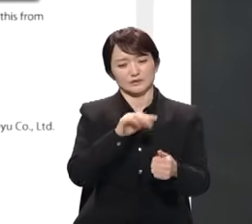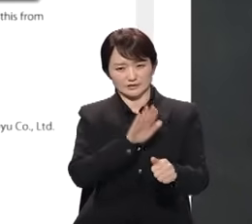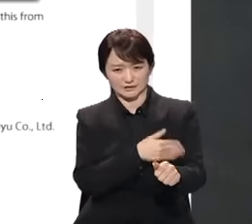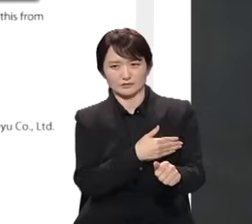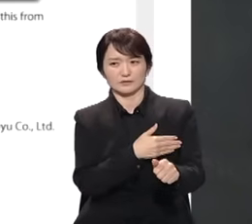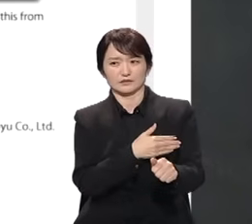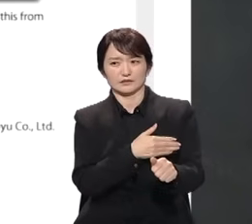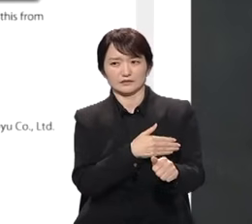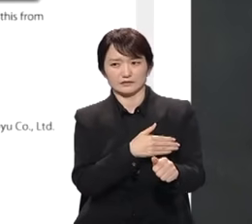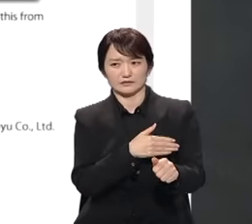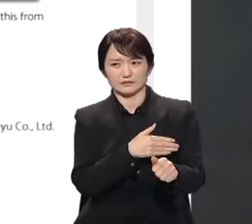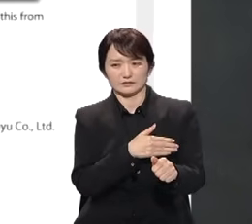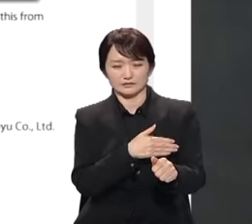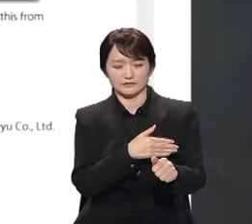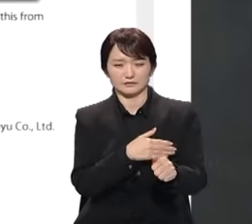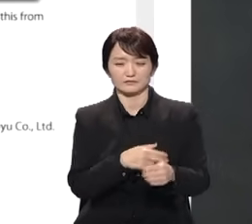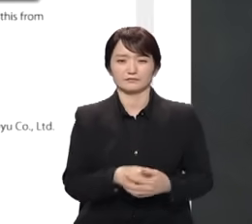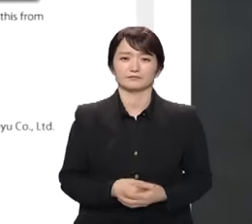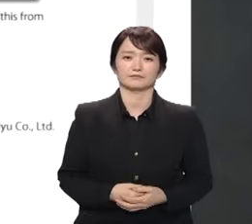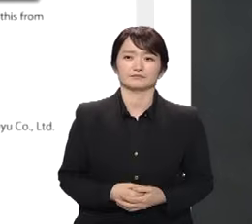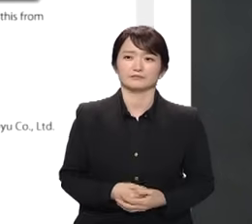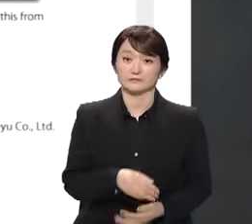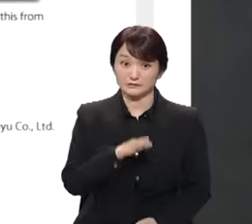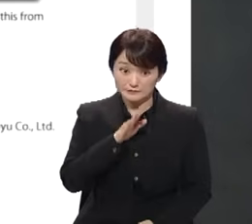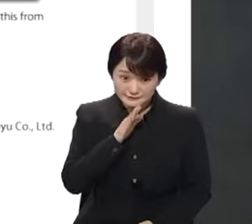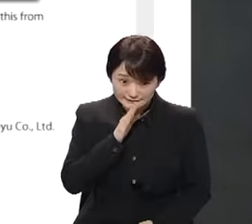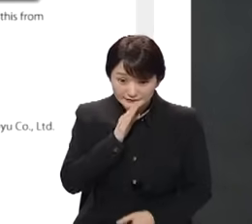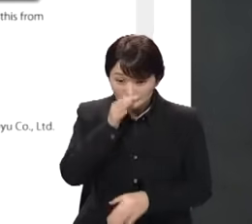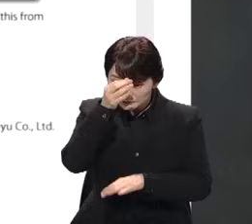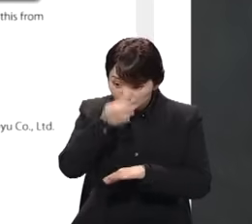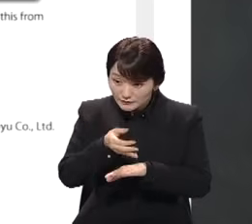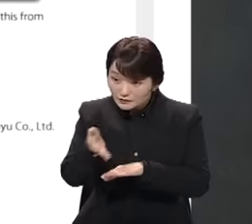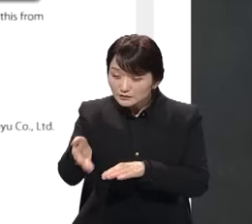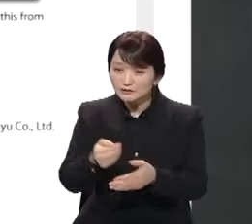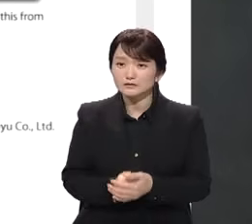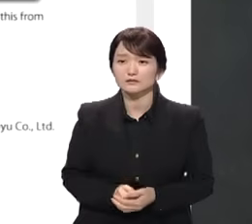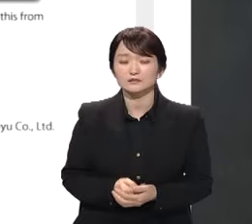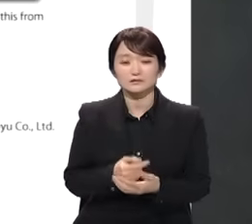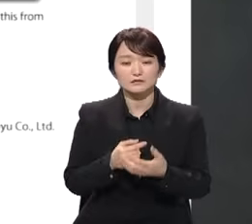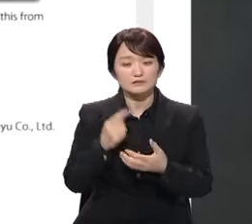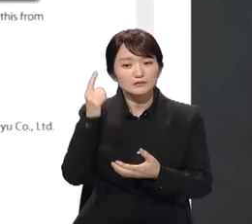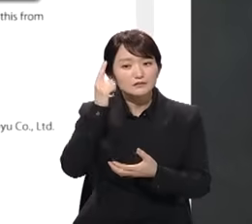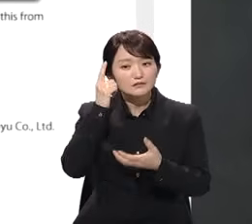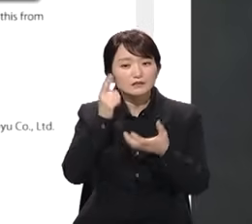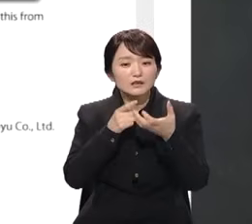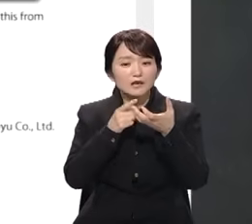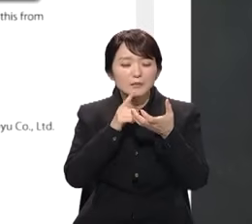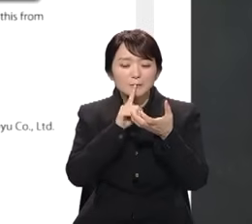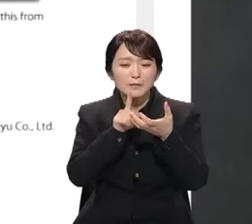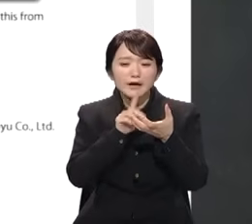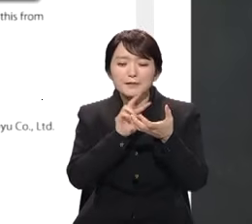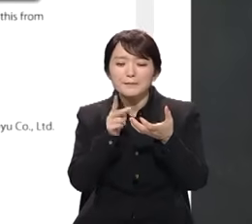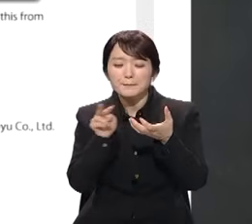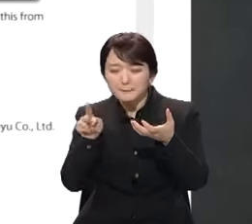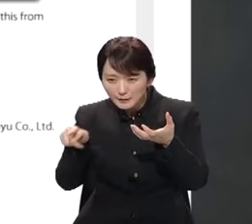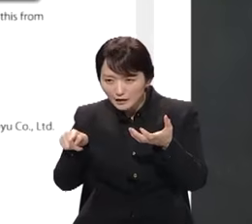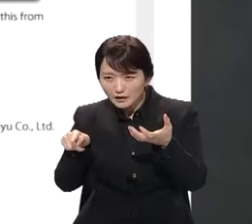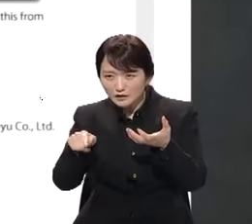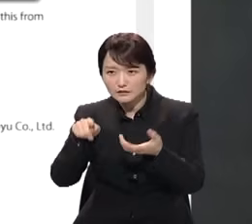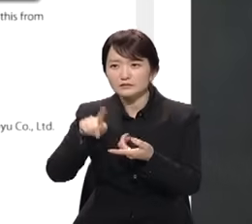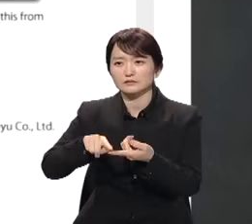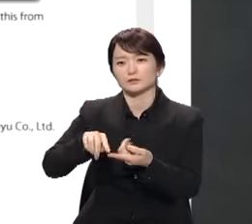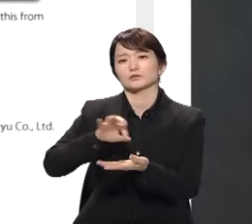잘못된 대응이다라고 했지만 만약에 진정으로 사과를 한다면 번역기를 돌리면 한국말이 탁 튀어나옵니다. 그대로 쓰면